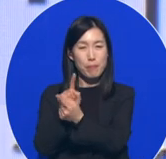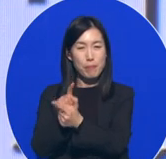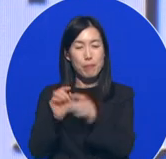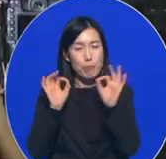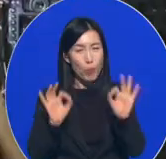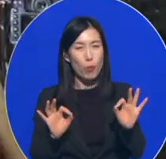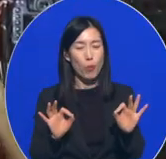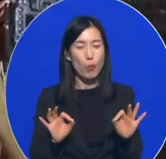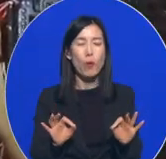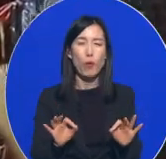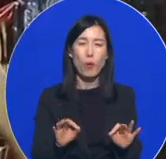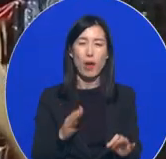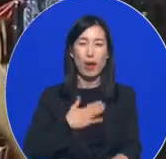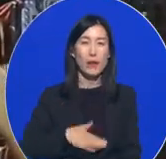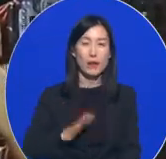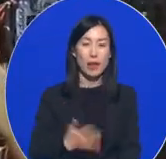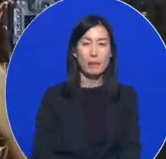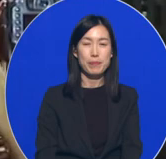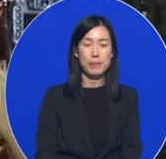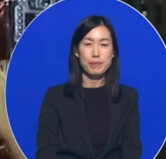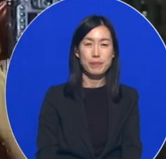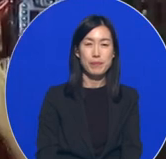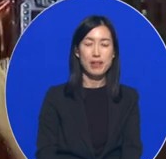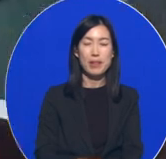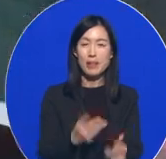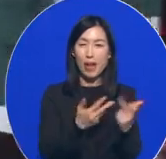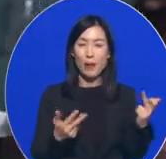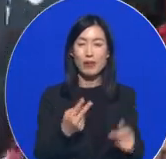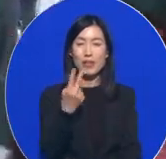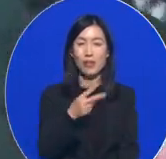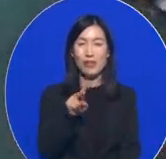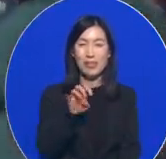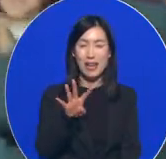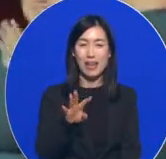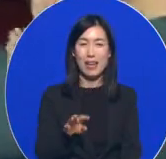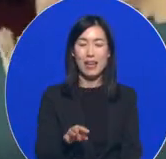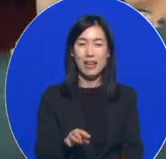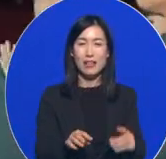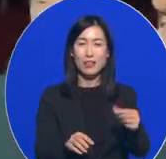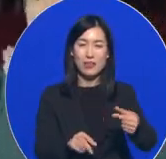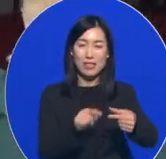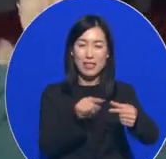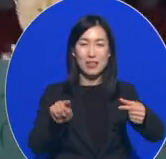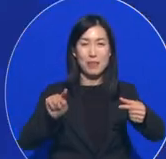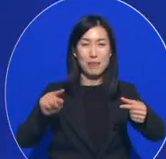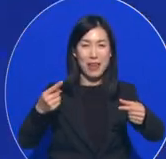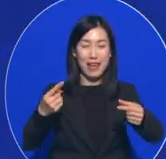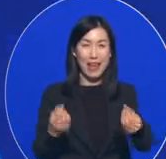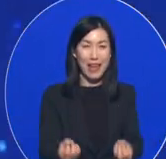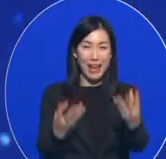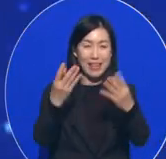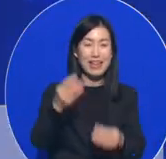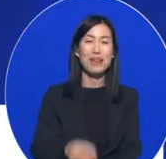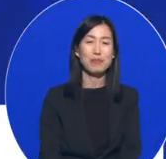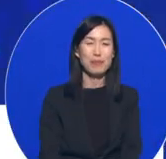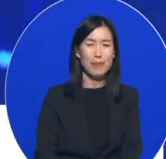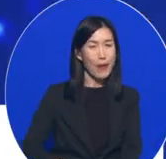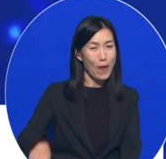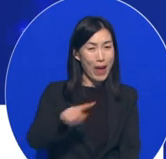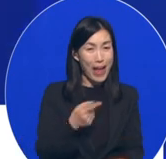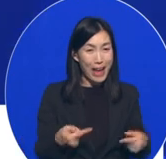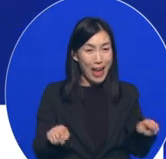만나면서 시작은 점화자로 나선 강원 2024 g 마이너스 100 기념 행사였습니다 함께할